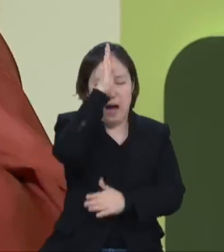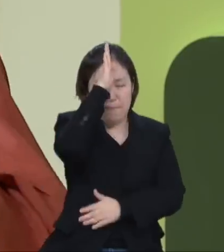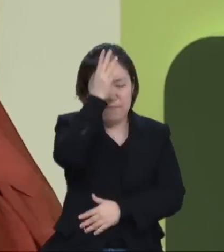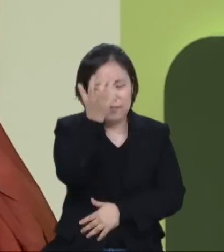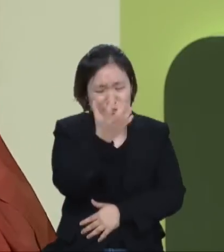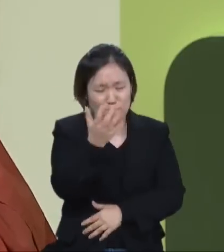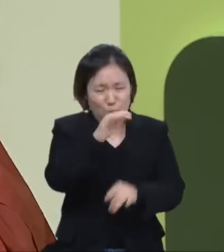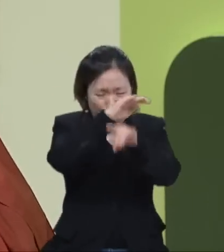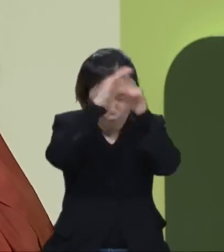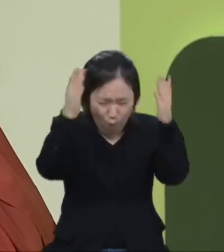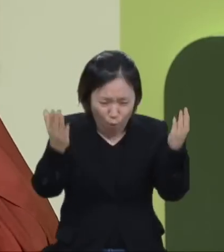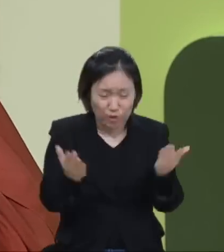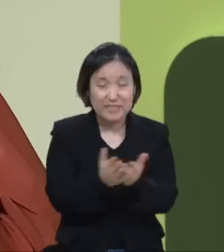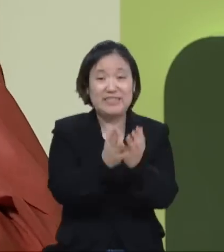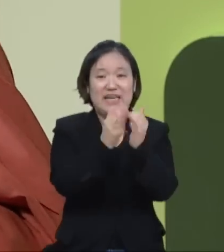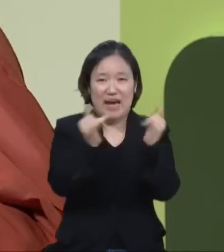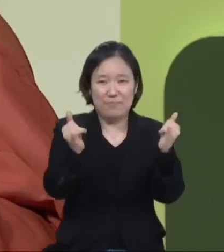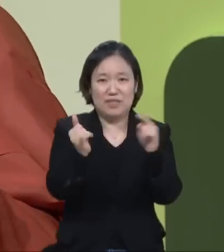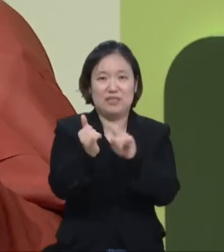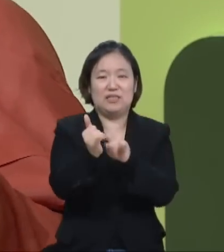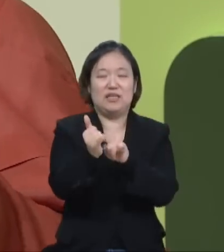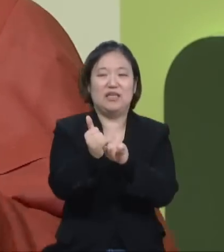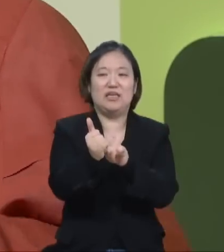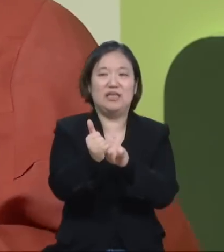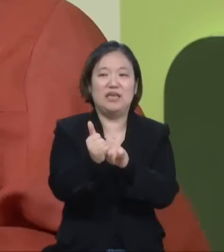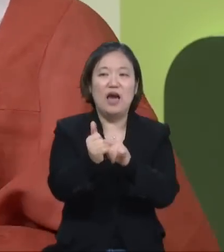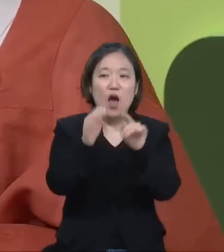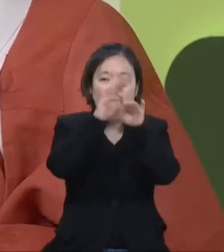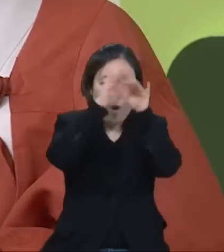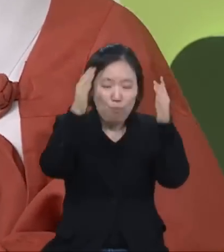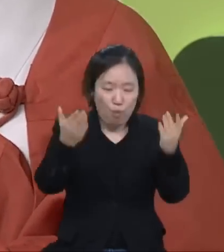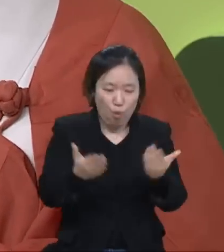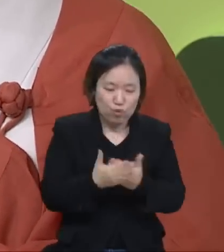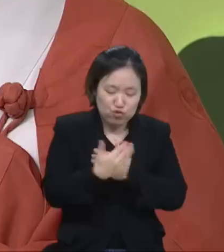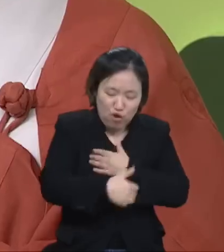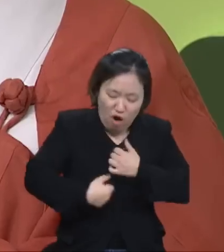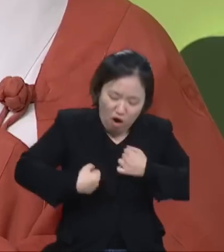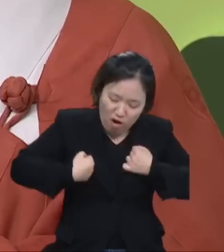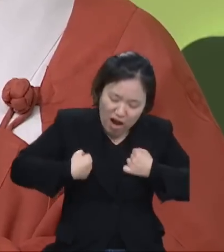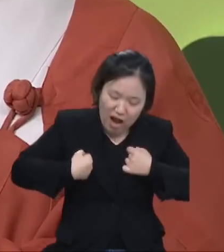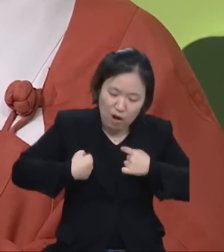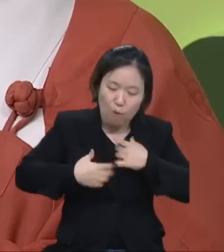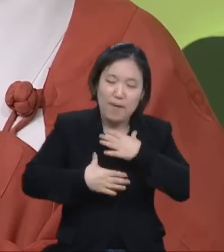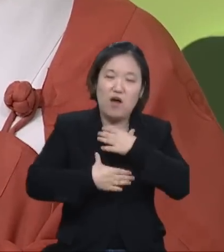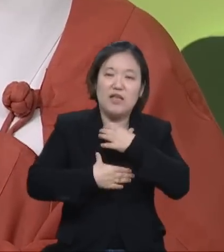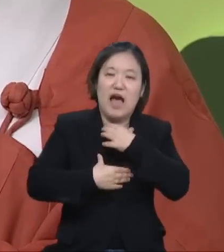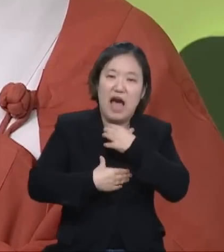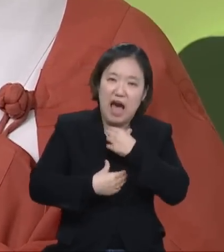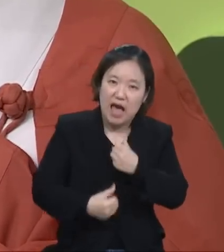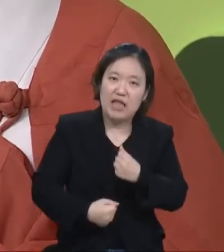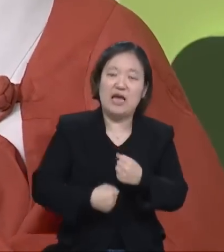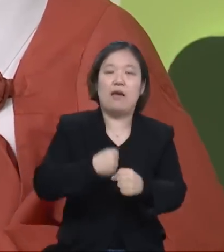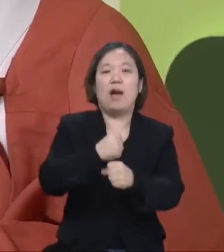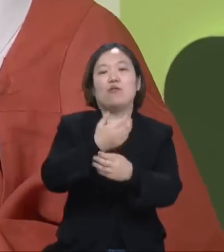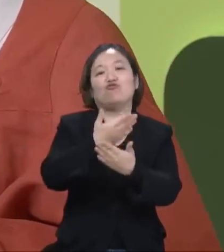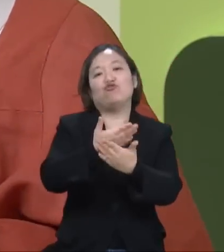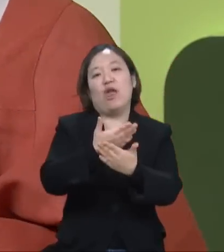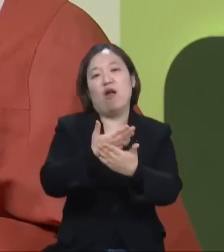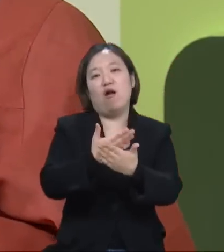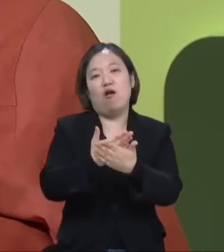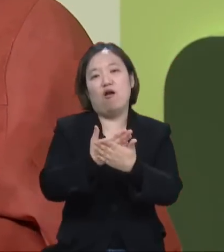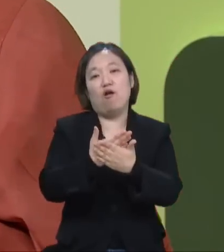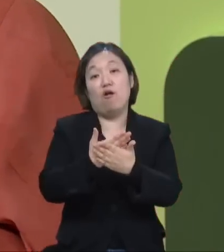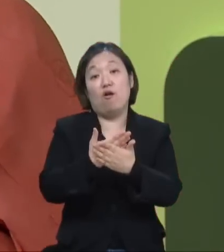모든 병 있는 분들 병자들이 건강하고 편안하게 해주세요라는